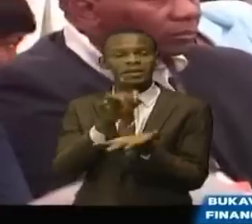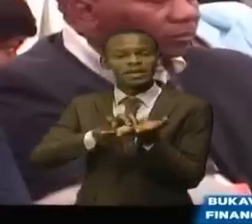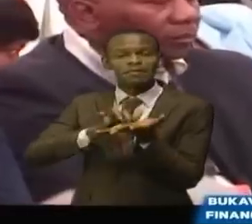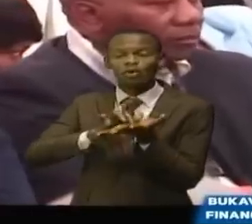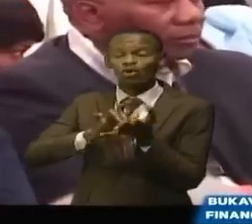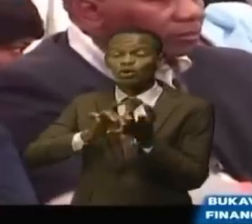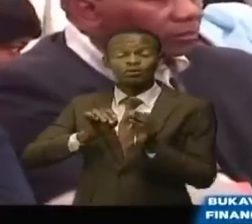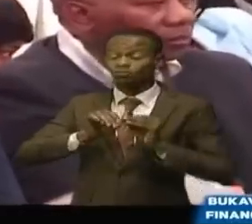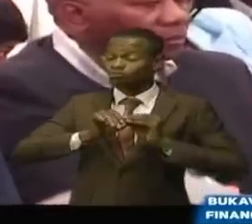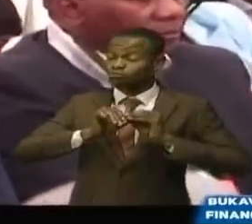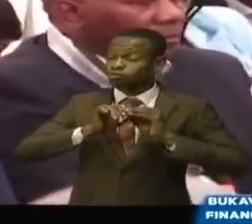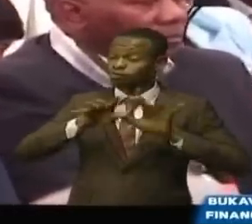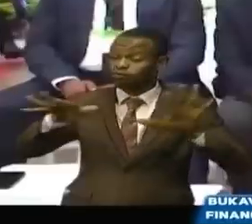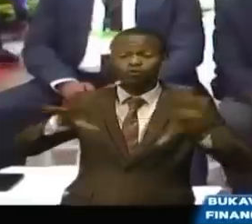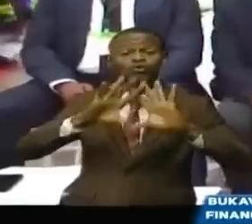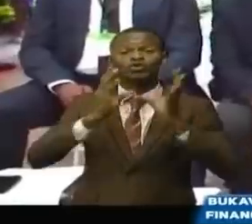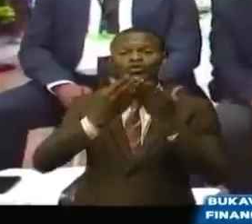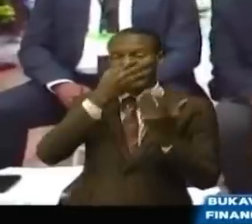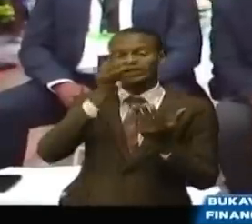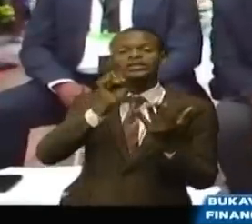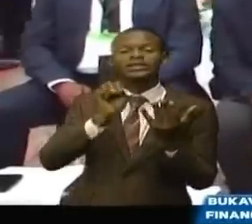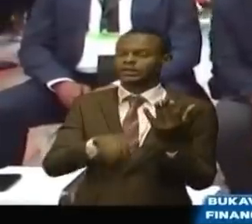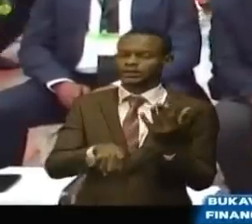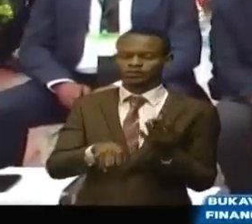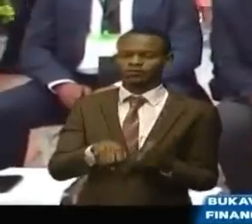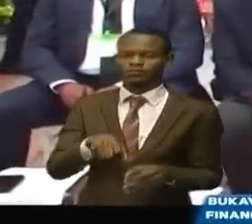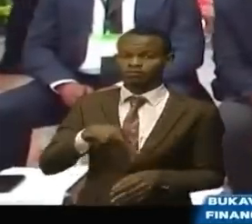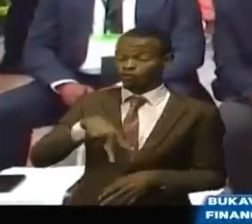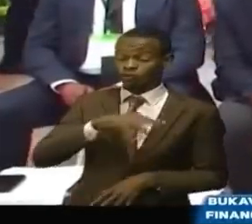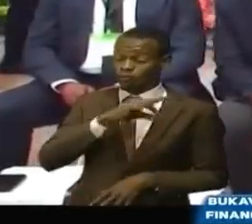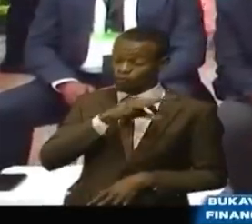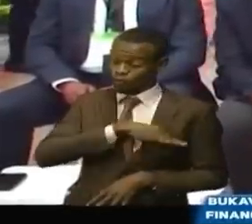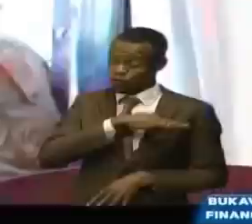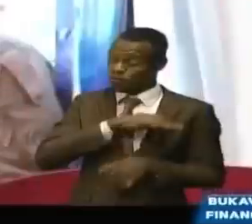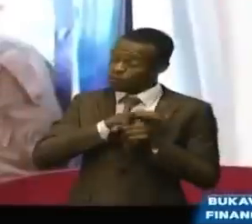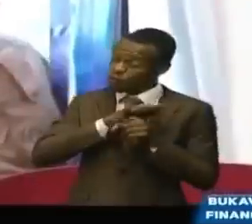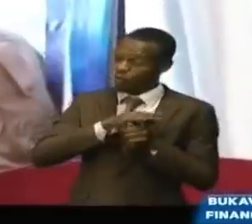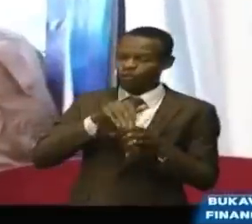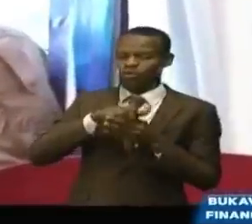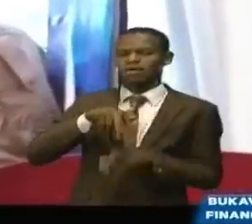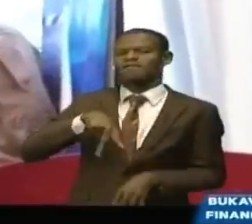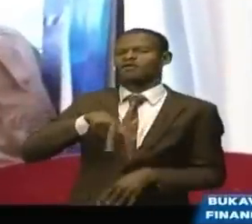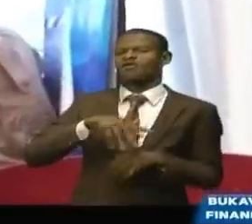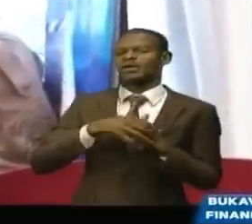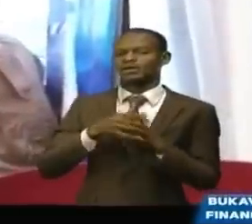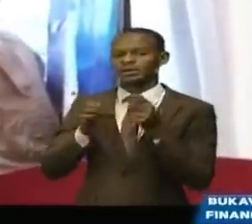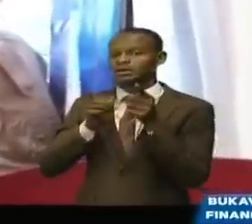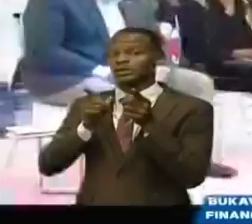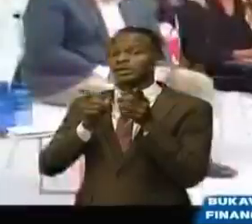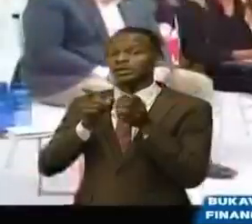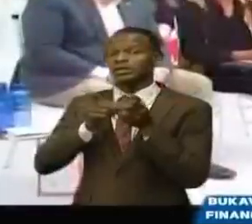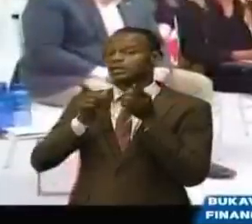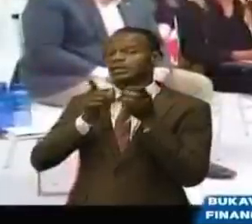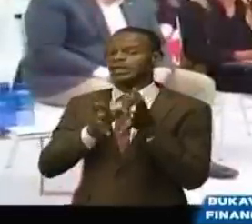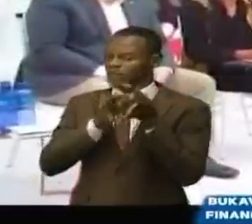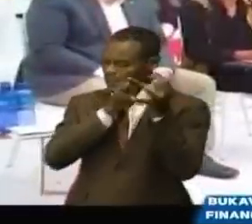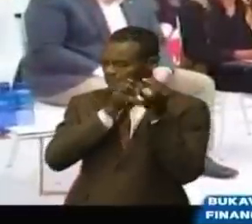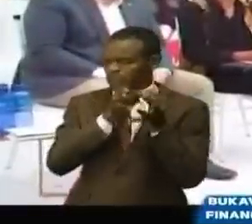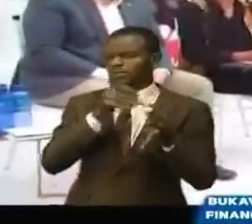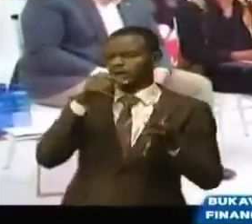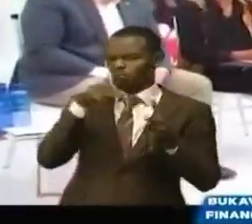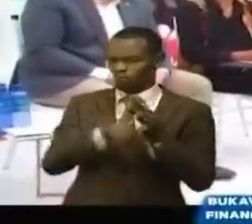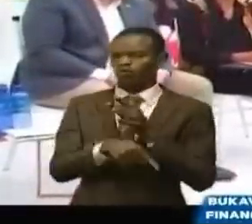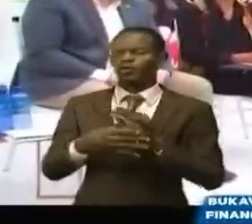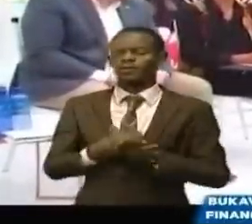Sa mission est salutaire pour toute la province selon son directeur exécutif. Après un échange avec les acteurs publics et privés